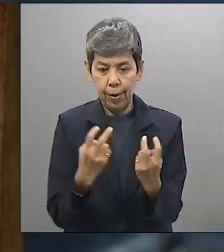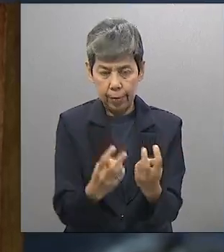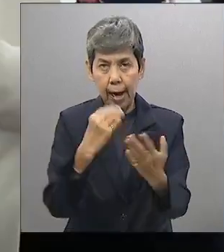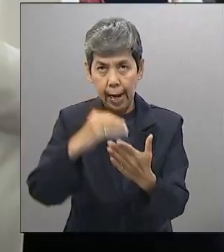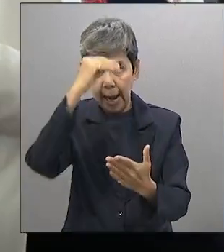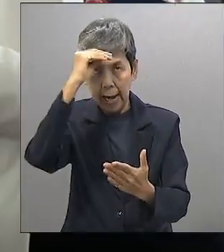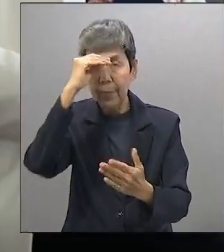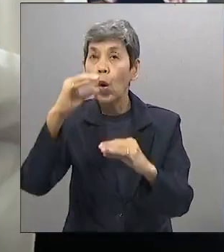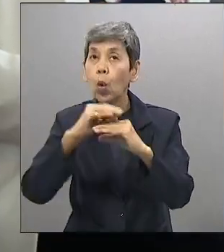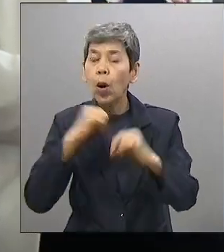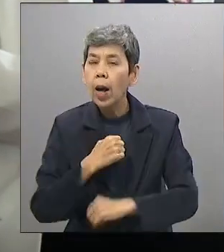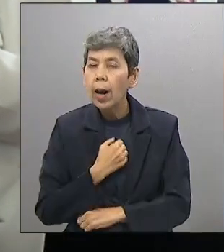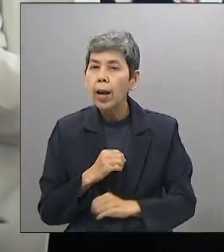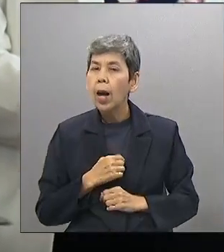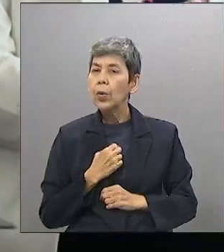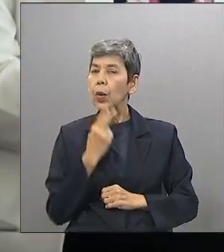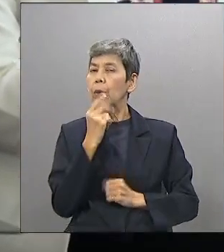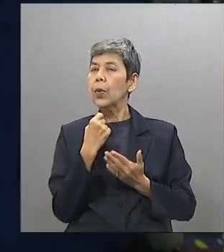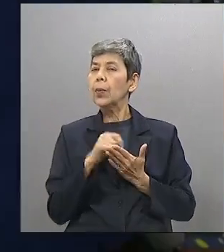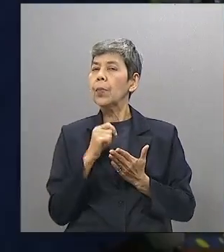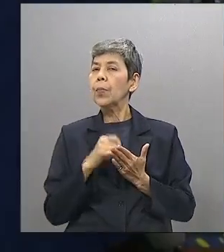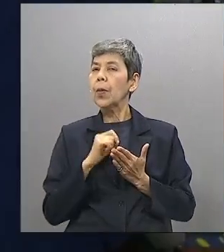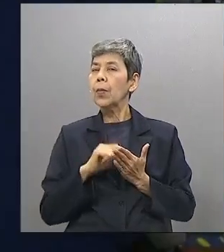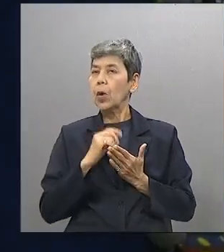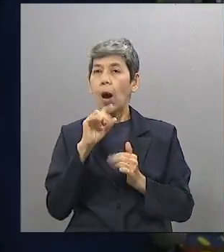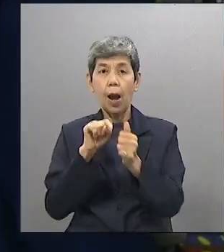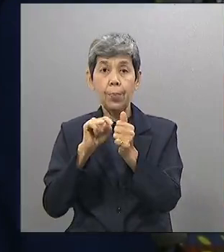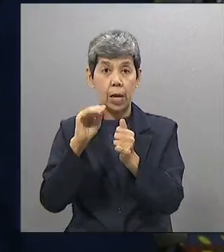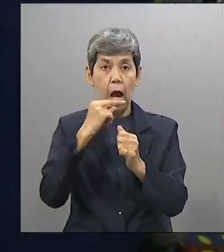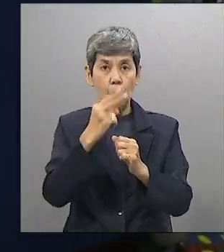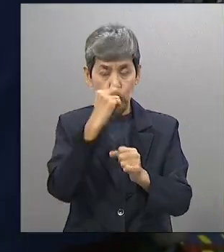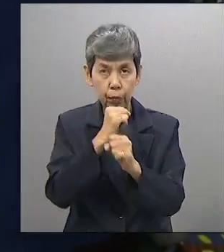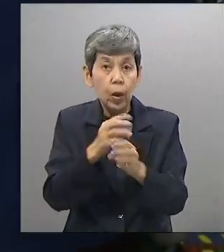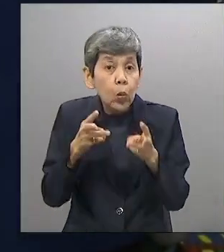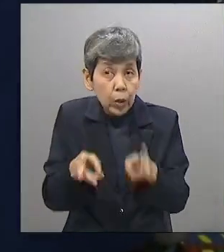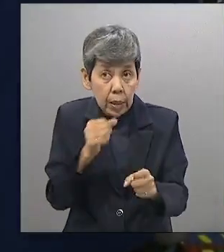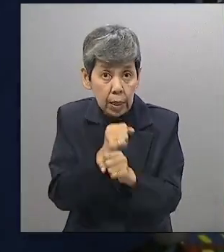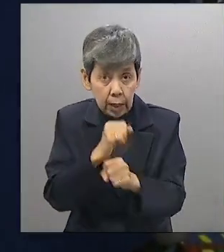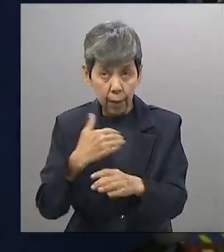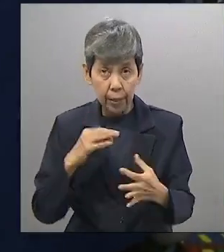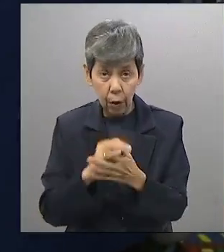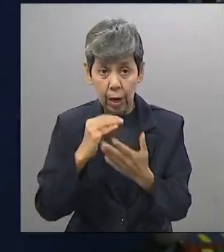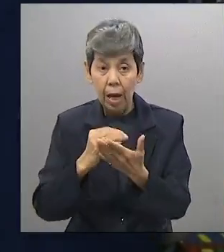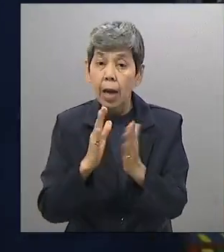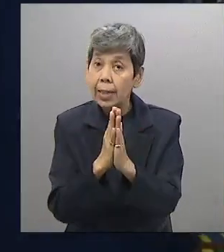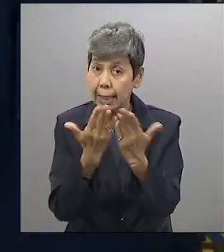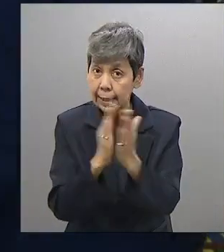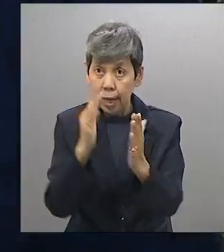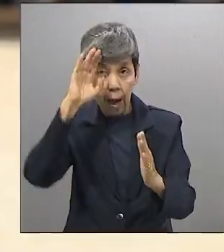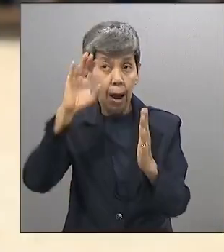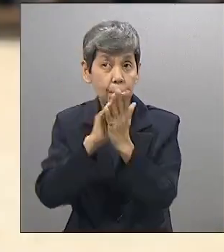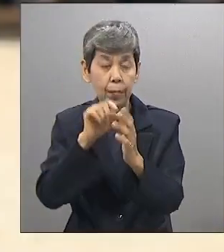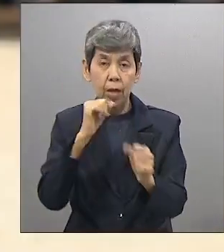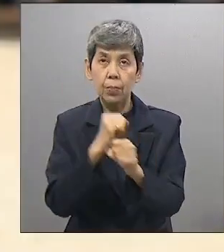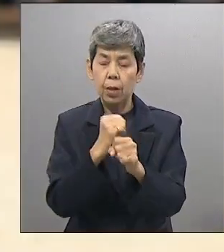ค่ะโครงการก็เลยติดตามคุณครูมาถึงอเผอเชีงดาวที่นี่ว่าเทคนิคการใช้หนงสือภาพที่โครงการให้